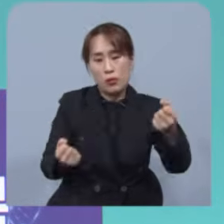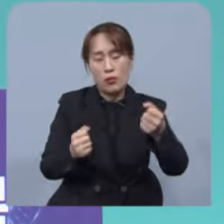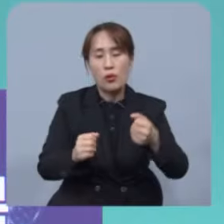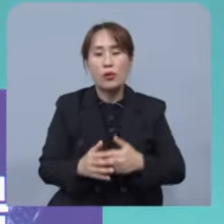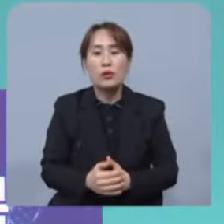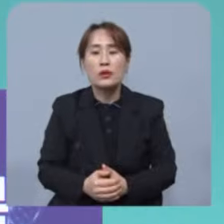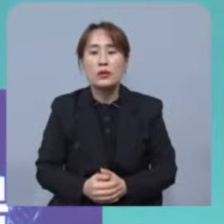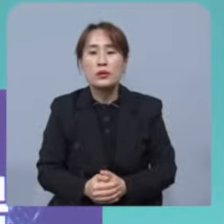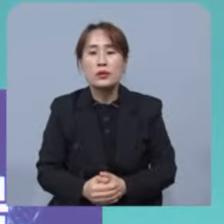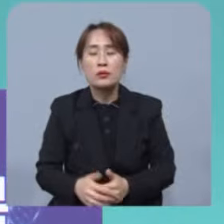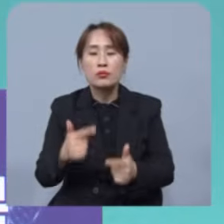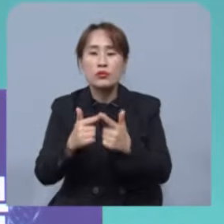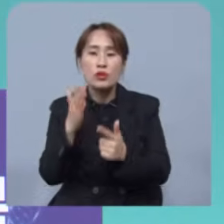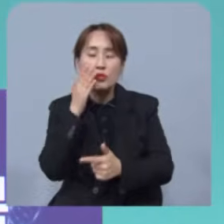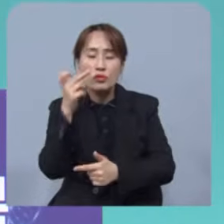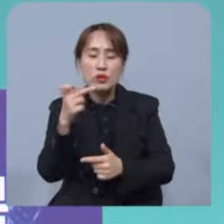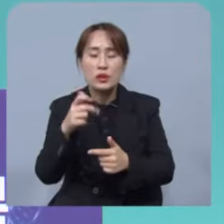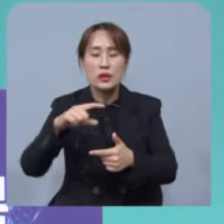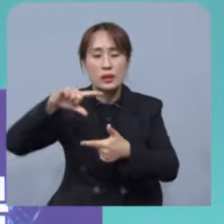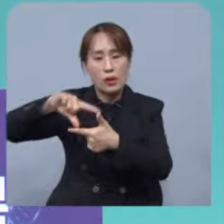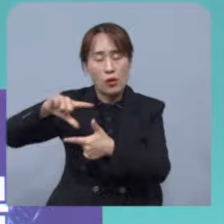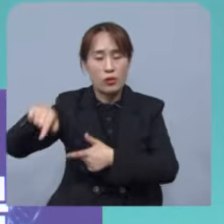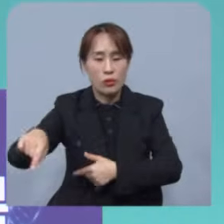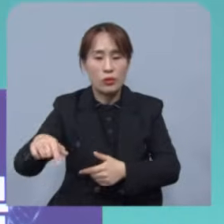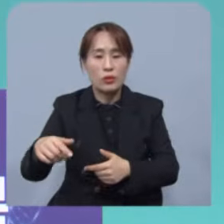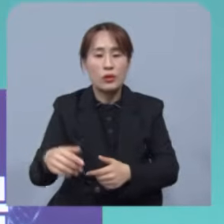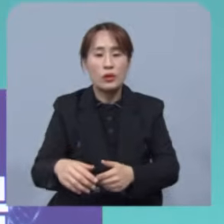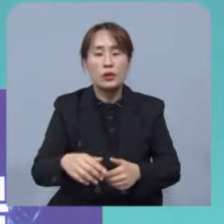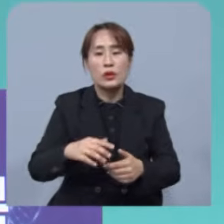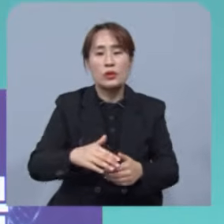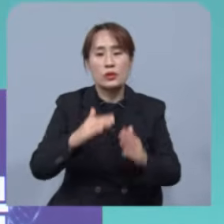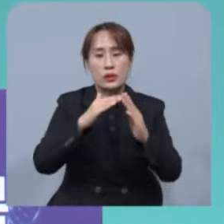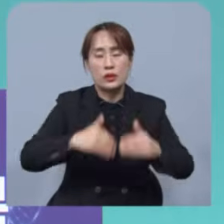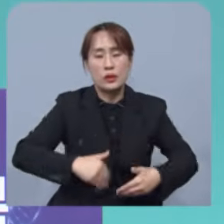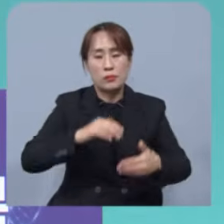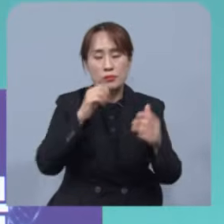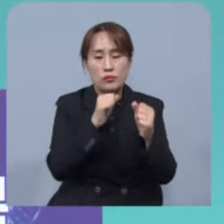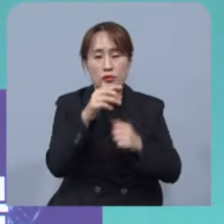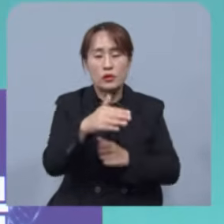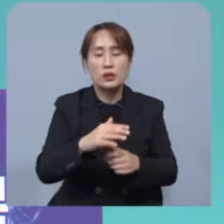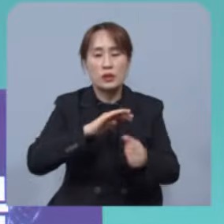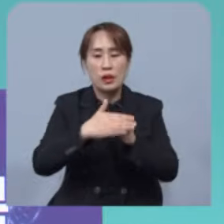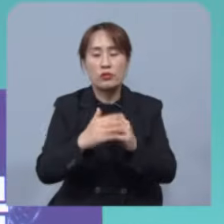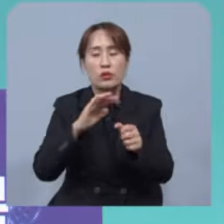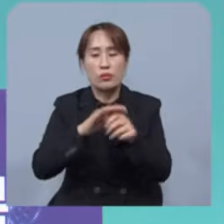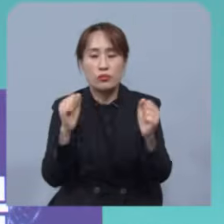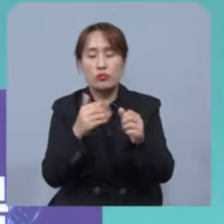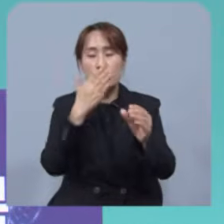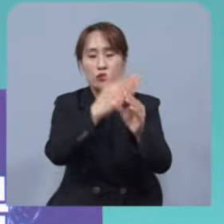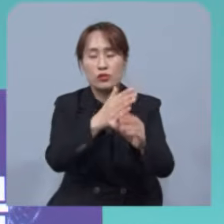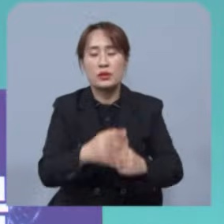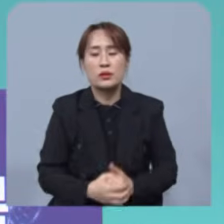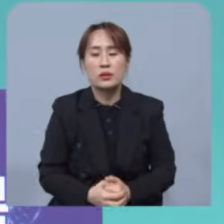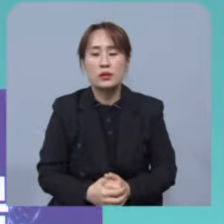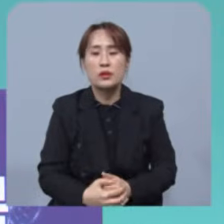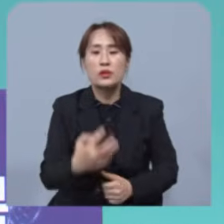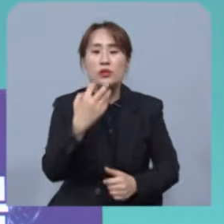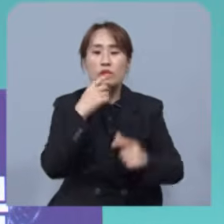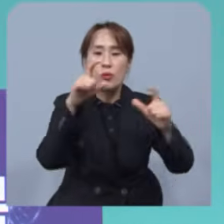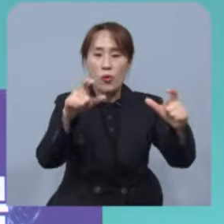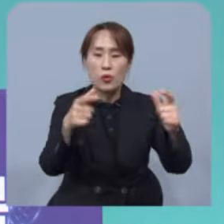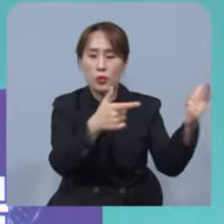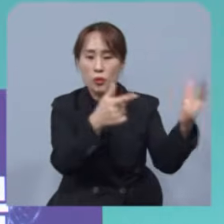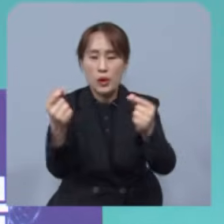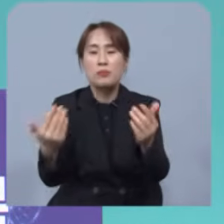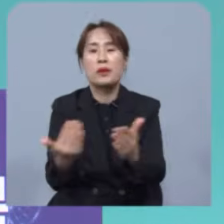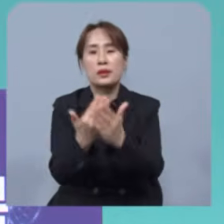부울경, 동남 중심, 또 호남, 대구, 경북, 충청 이렇게 해서 좀 수도권하고